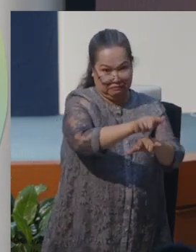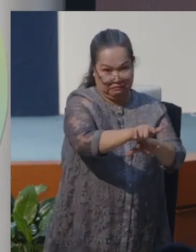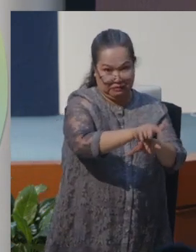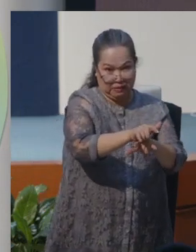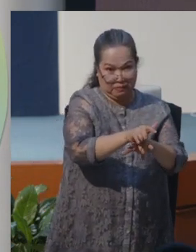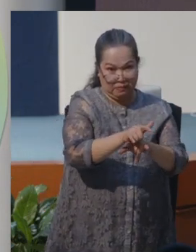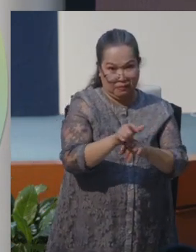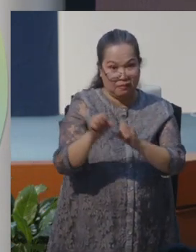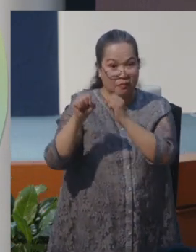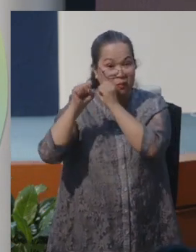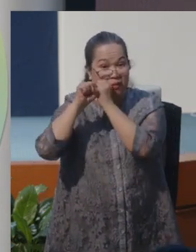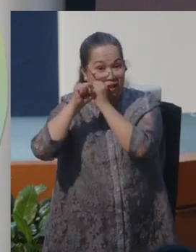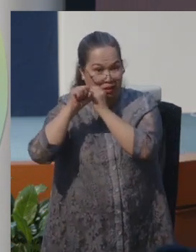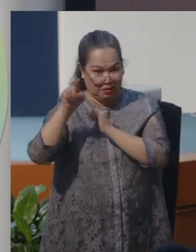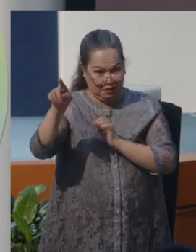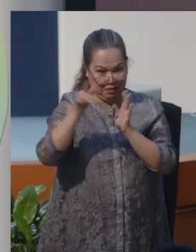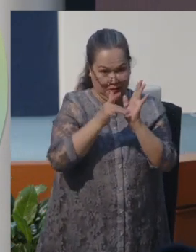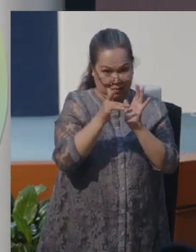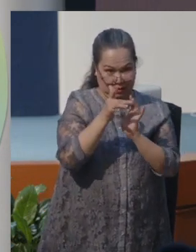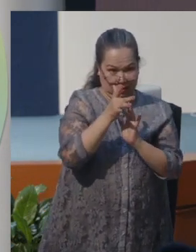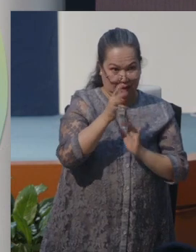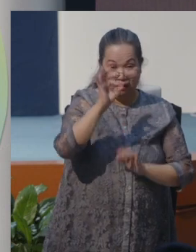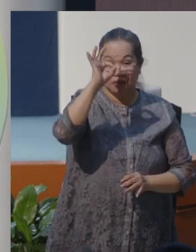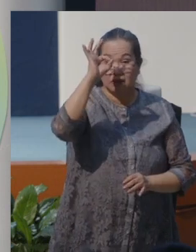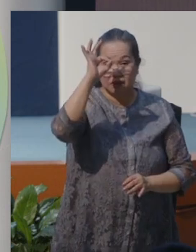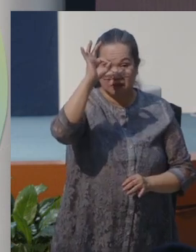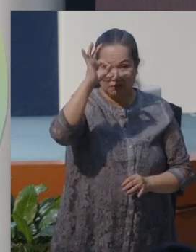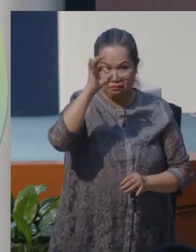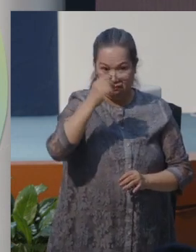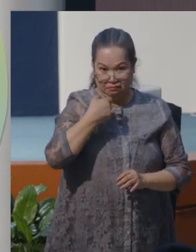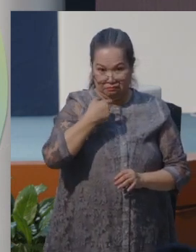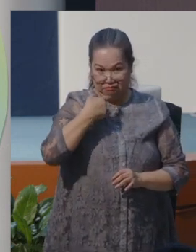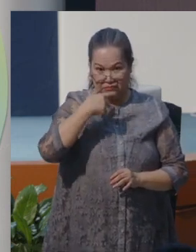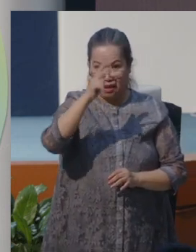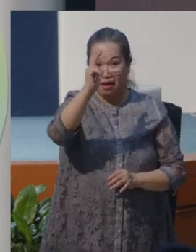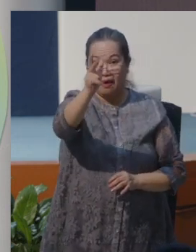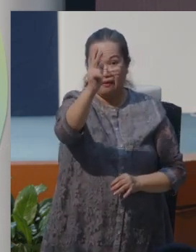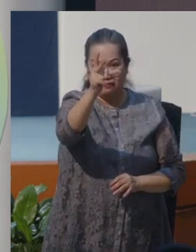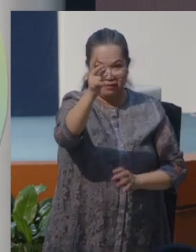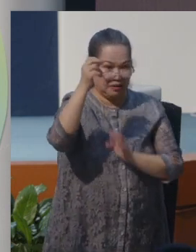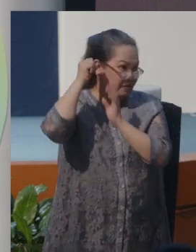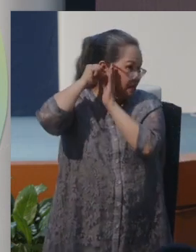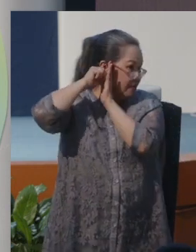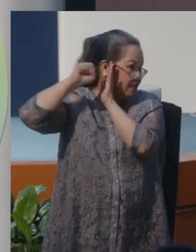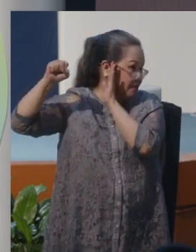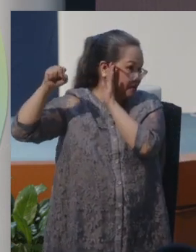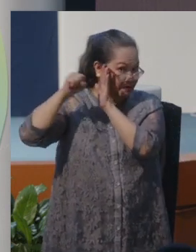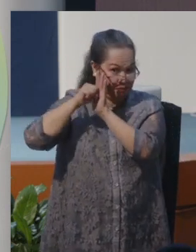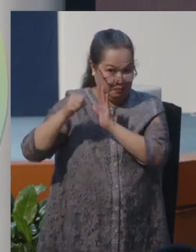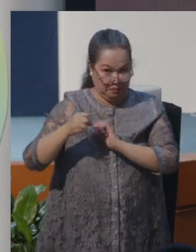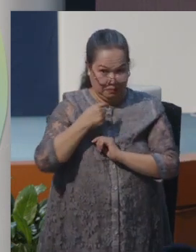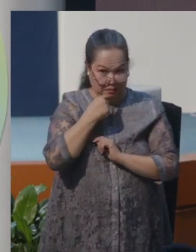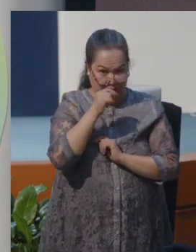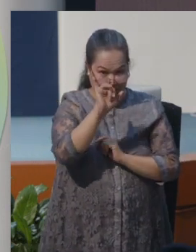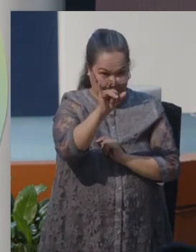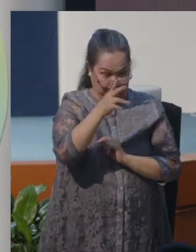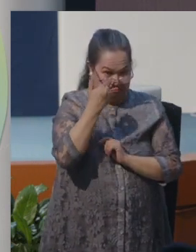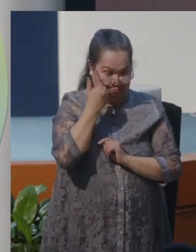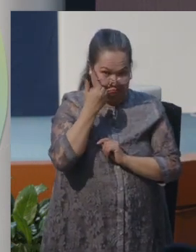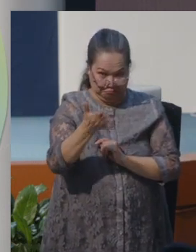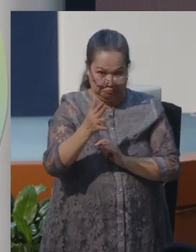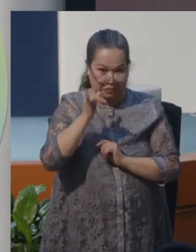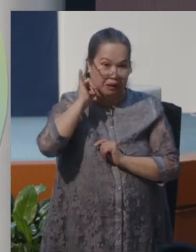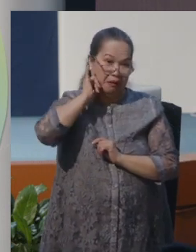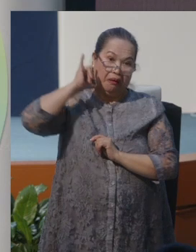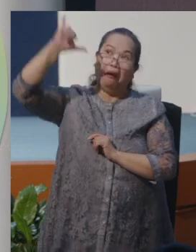paghalik. Binitray niya sa presyo ng 30 pieces of silver. Siya ay namatay dahil ibinigti